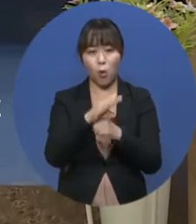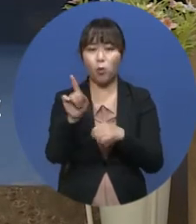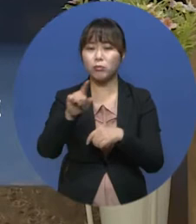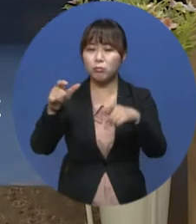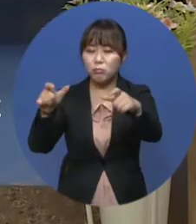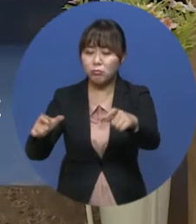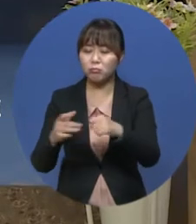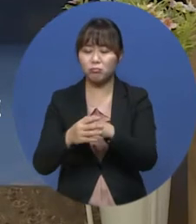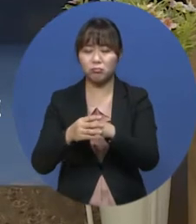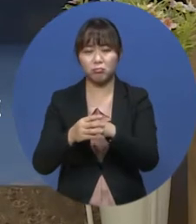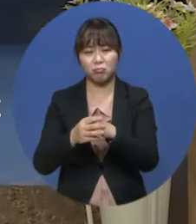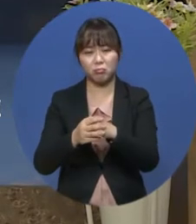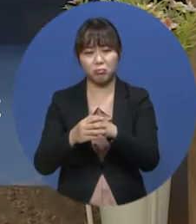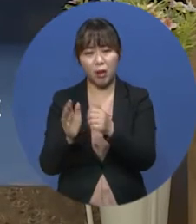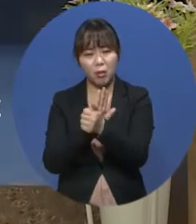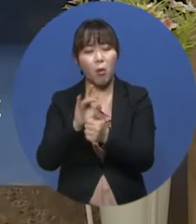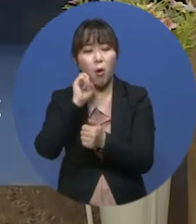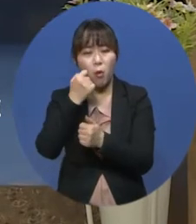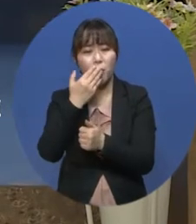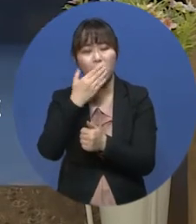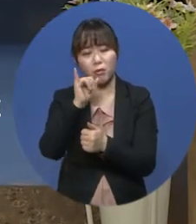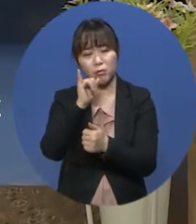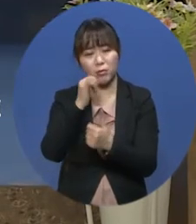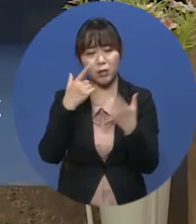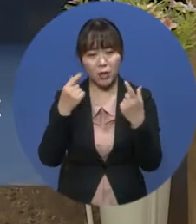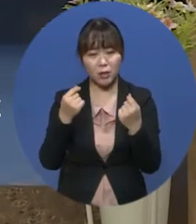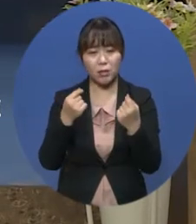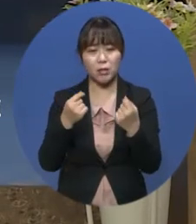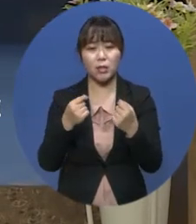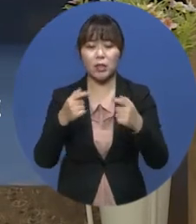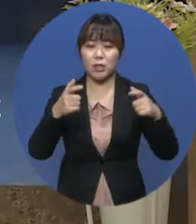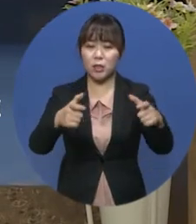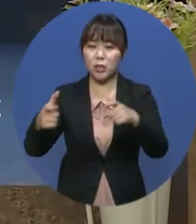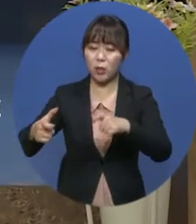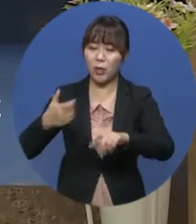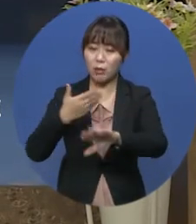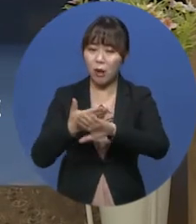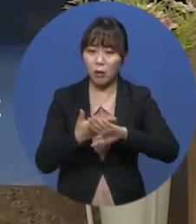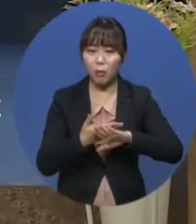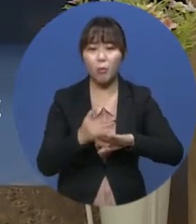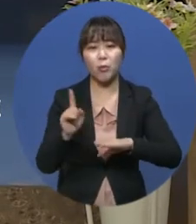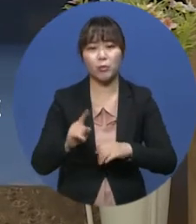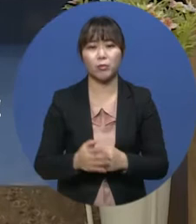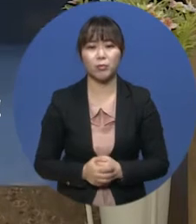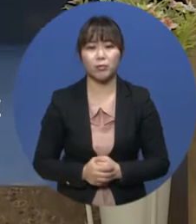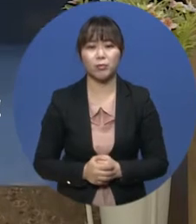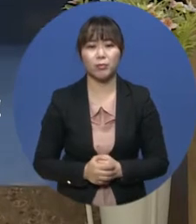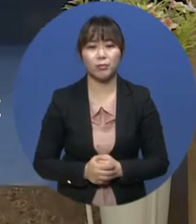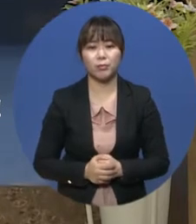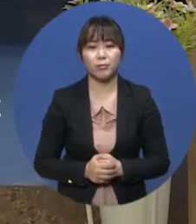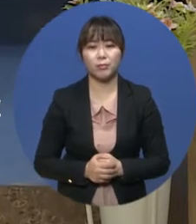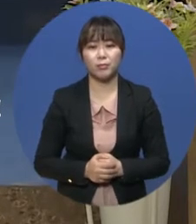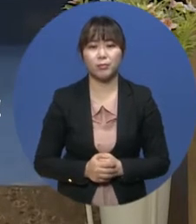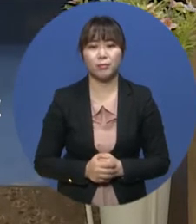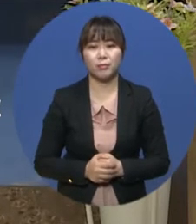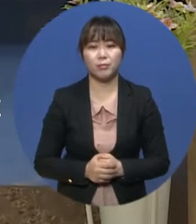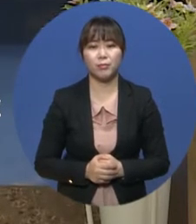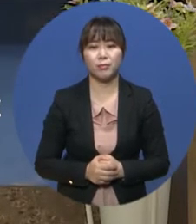지역에서는 좀 어려울 수도 있을 것 같은데 이런 지역 편차는 어느 어떤가요 이사장이 보시기에는